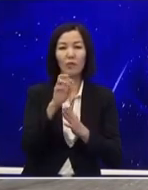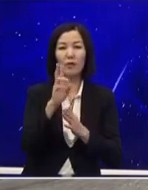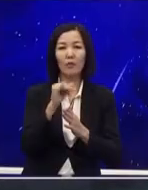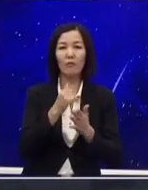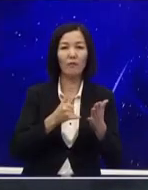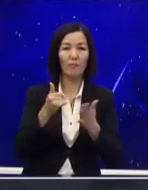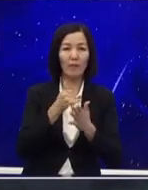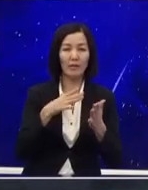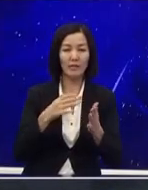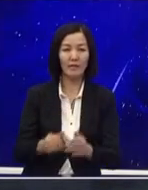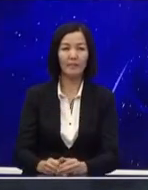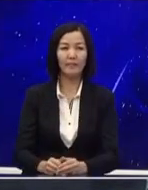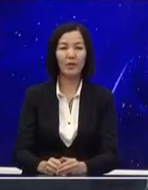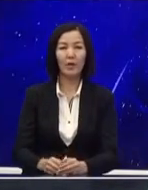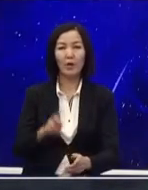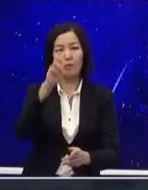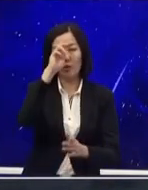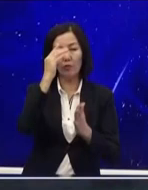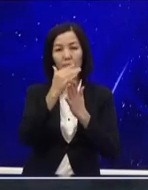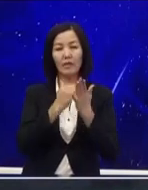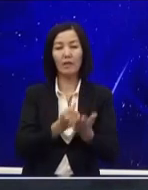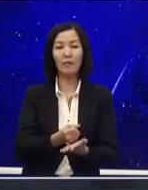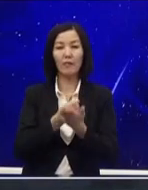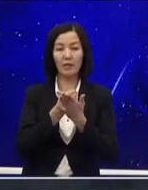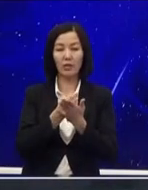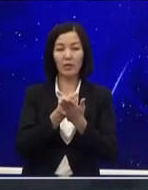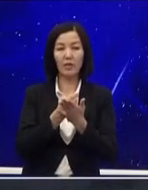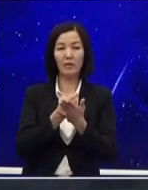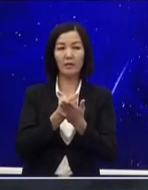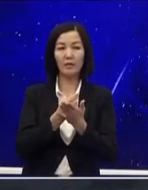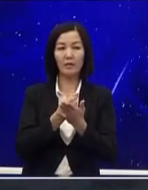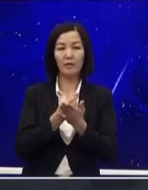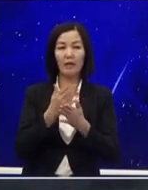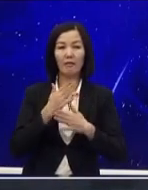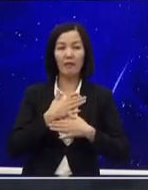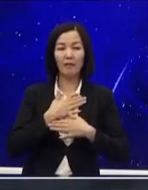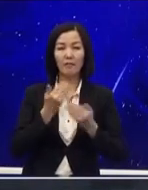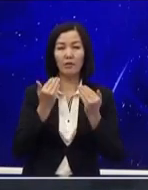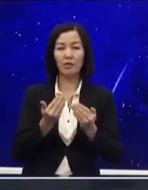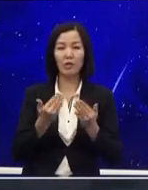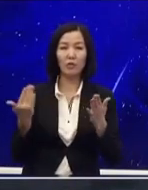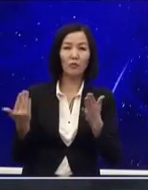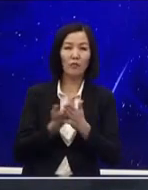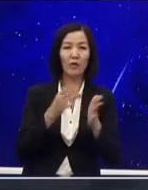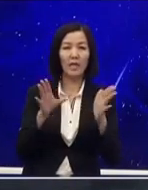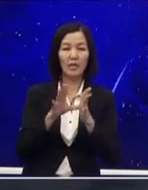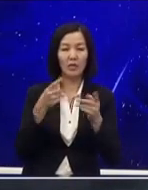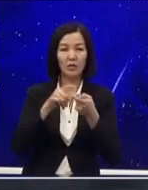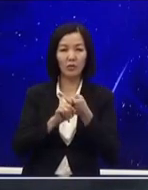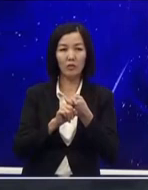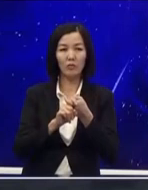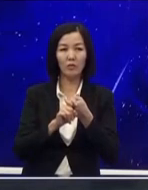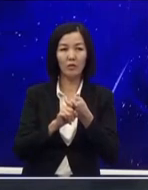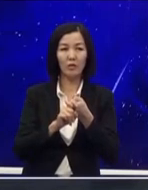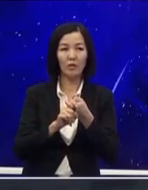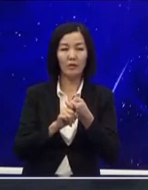шрота. По программе государственной поддержки нам тянут сейчас новую электрическую линию, отдельную,